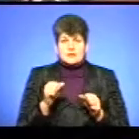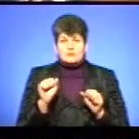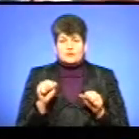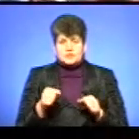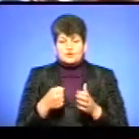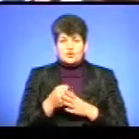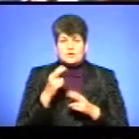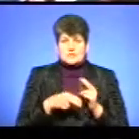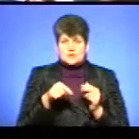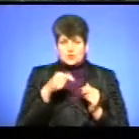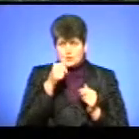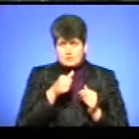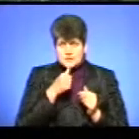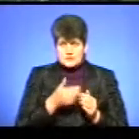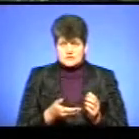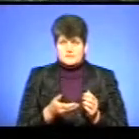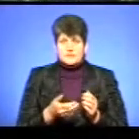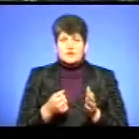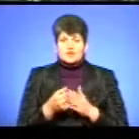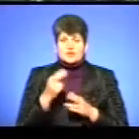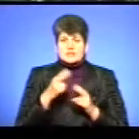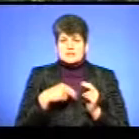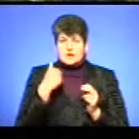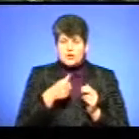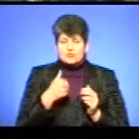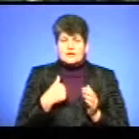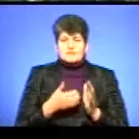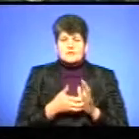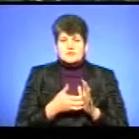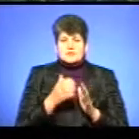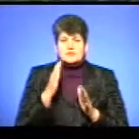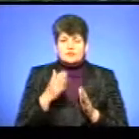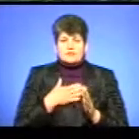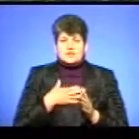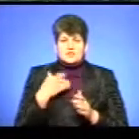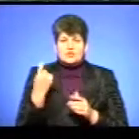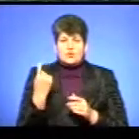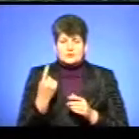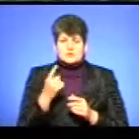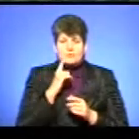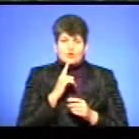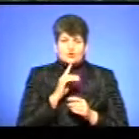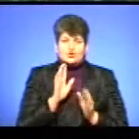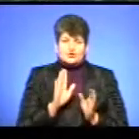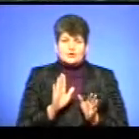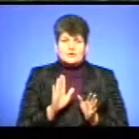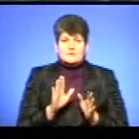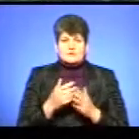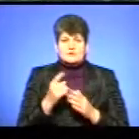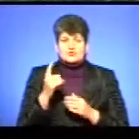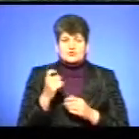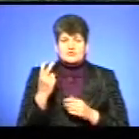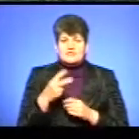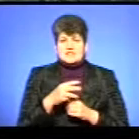до кінця цього місця може і виросте. А взагалі до кінця року нам не буде вистачати на нашу область, поки що за прогнозами, близько 120